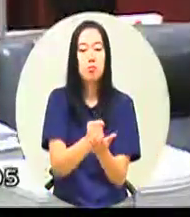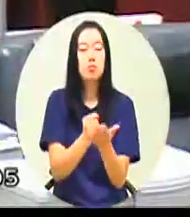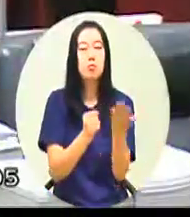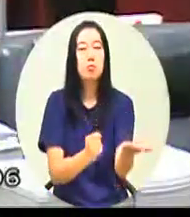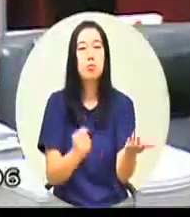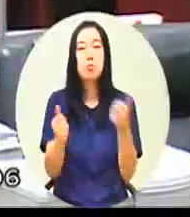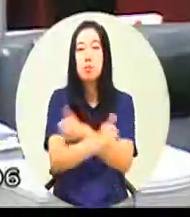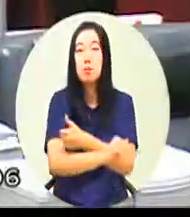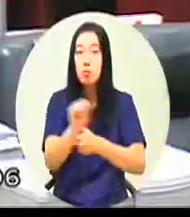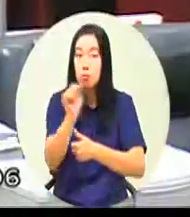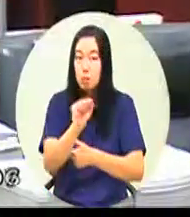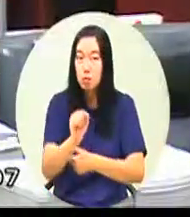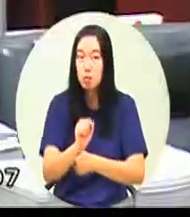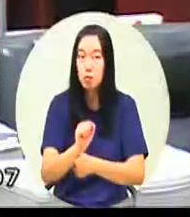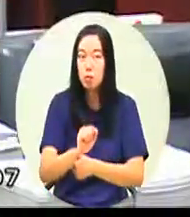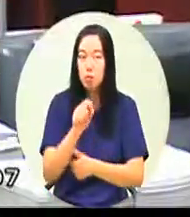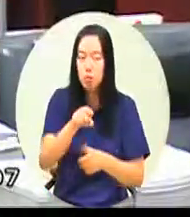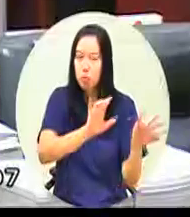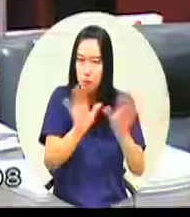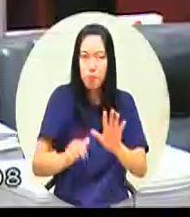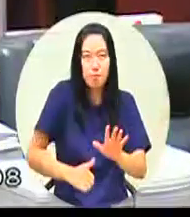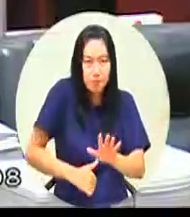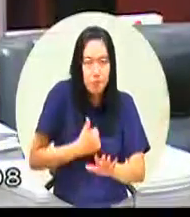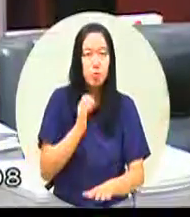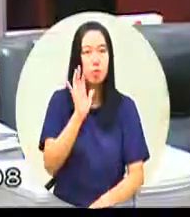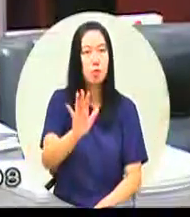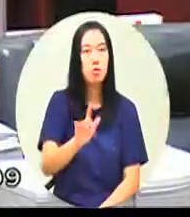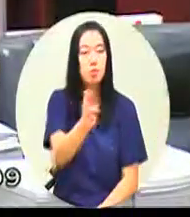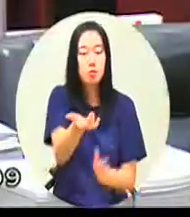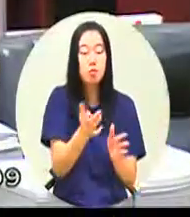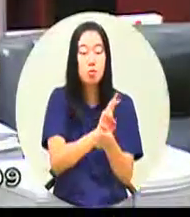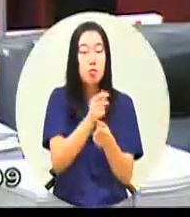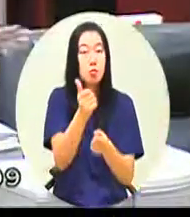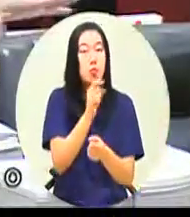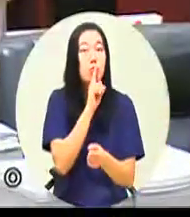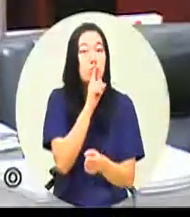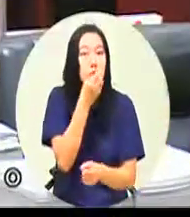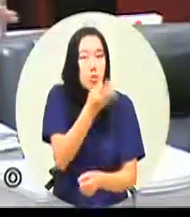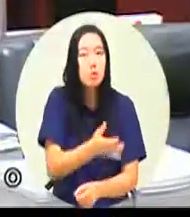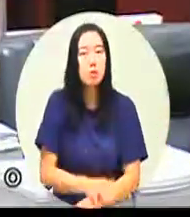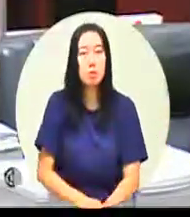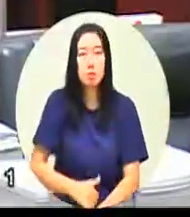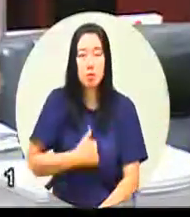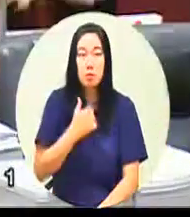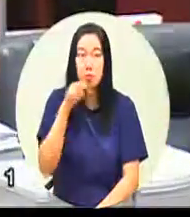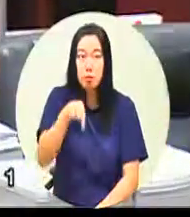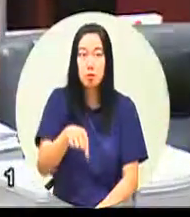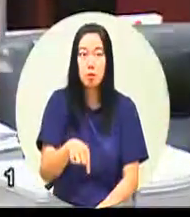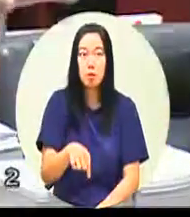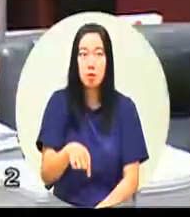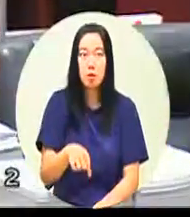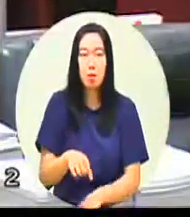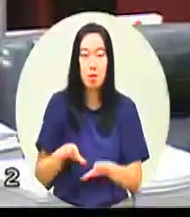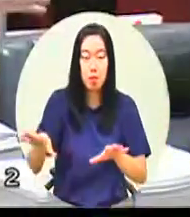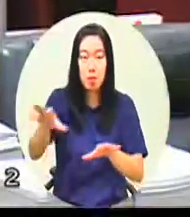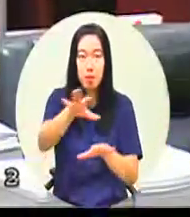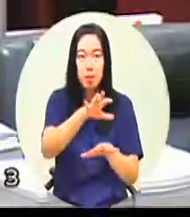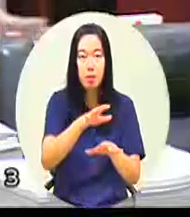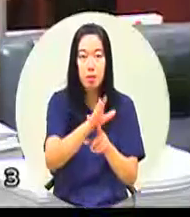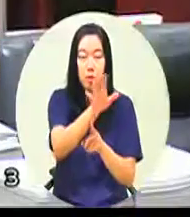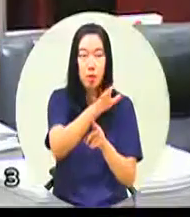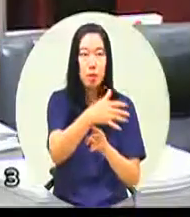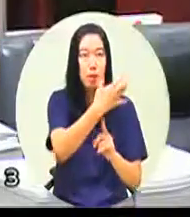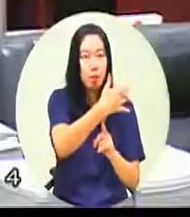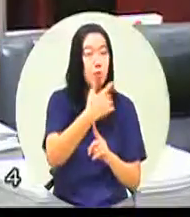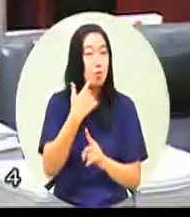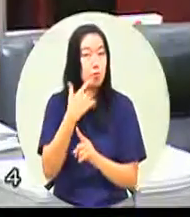代理那个确实有这种问题，所以刚才林议员有讲过这个这个一定要把这些旗美地区这些那个就是灾